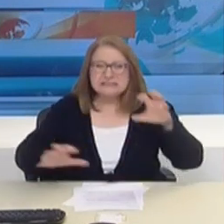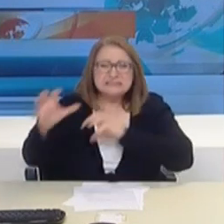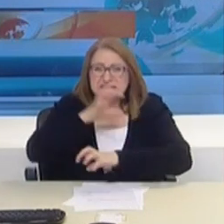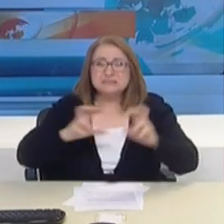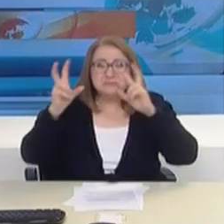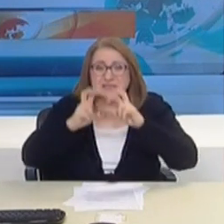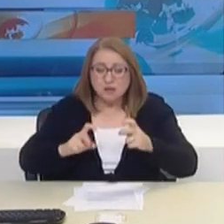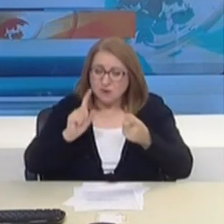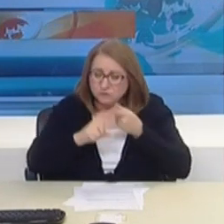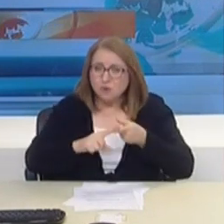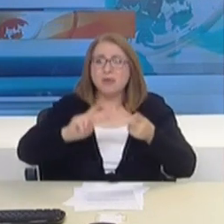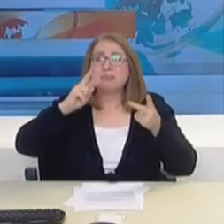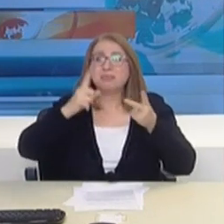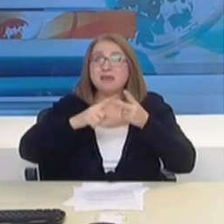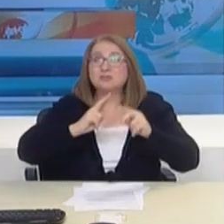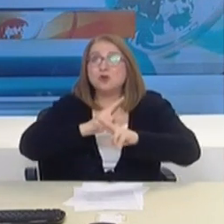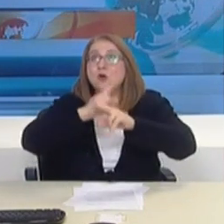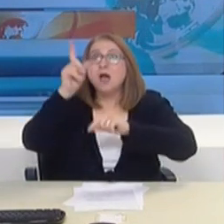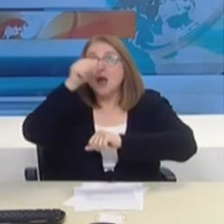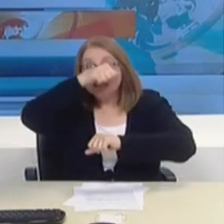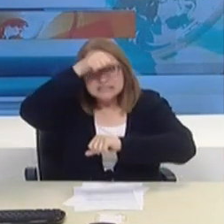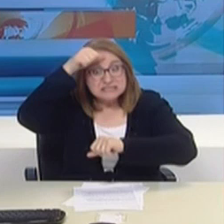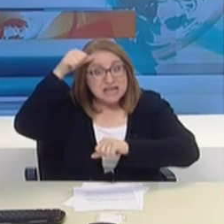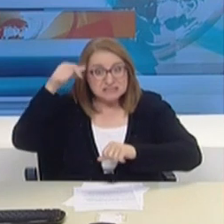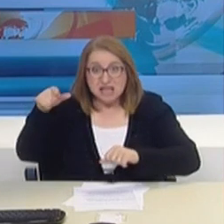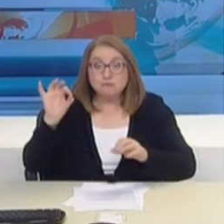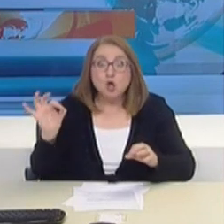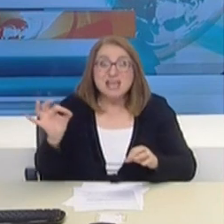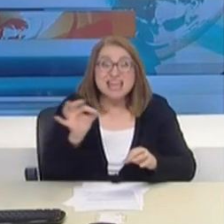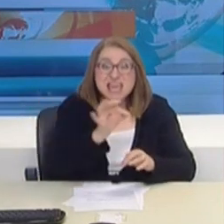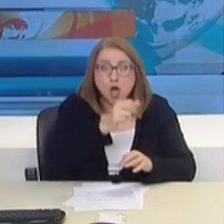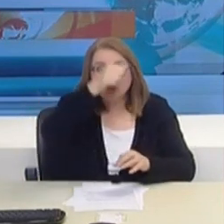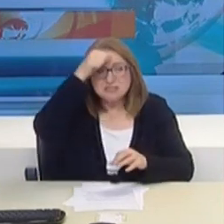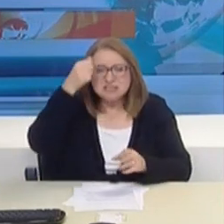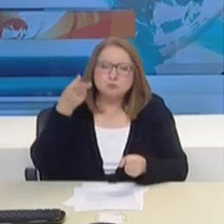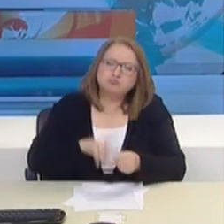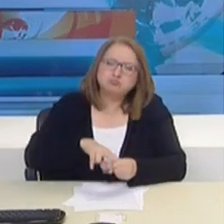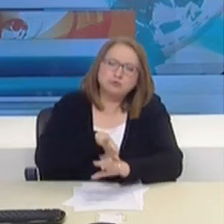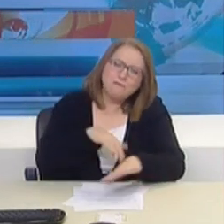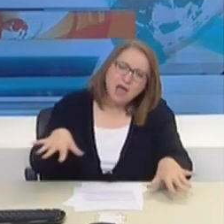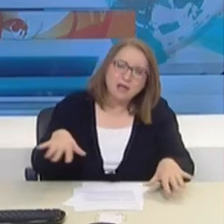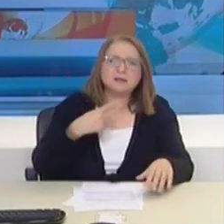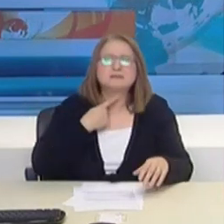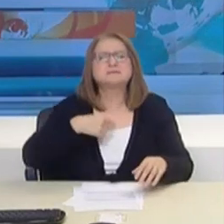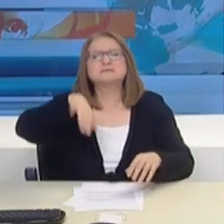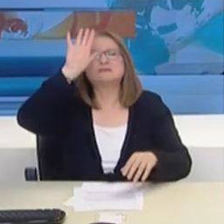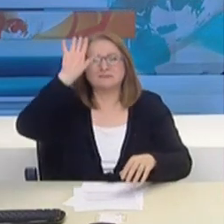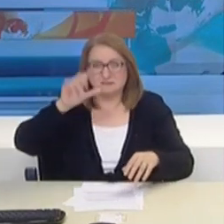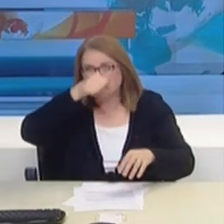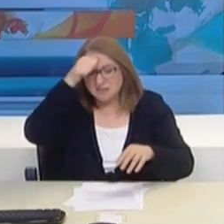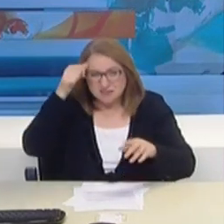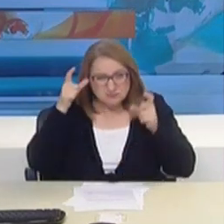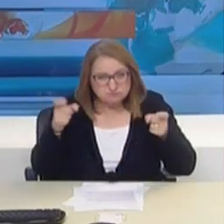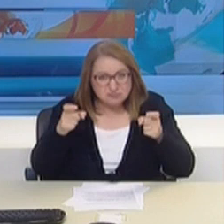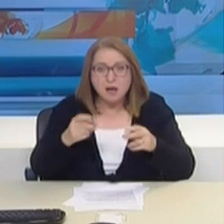καλυτερεύσει ο καιρός, ένα ιός ο οποίος δεν αγαπάει τον καλό καιρό και να μας βοηθήσει και αυτό στη μείωση της εξάπλωσης του ιού στην πατρίδα